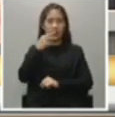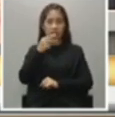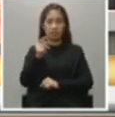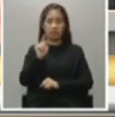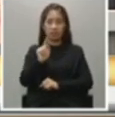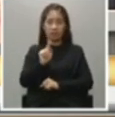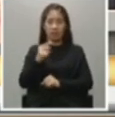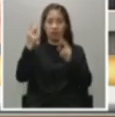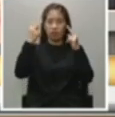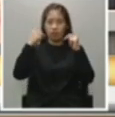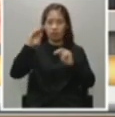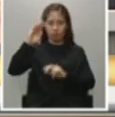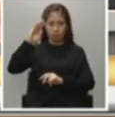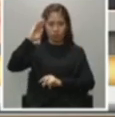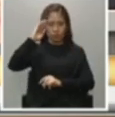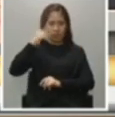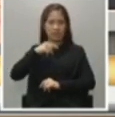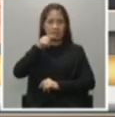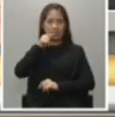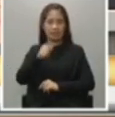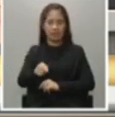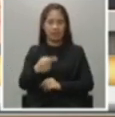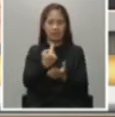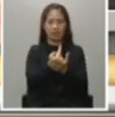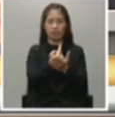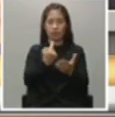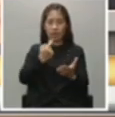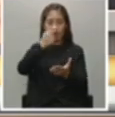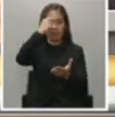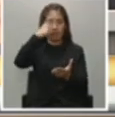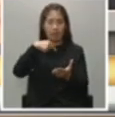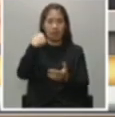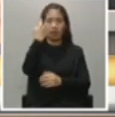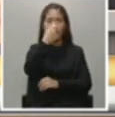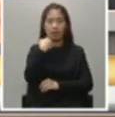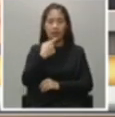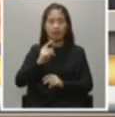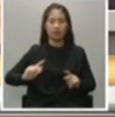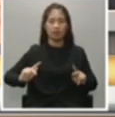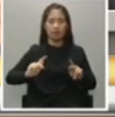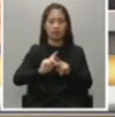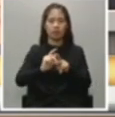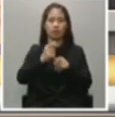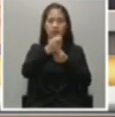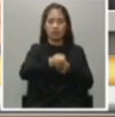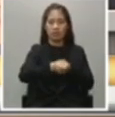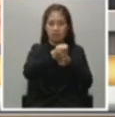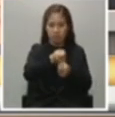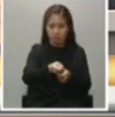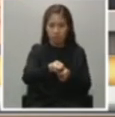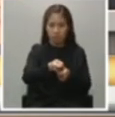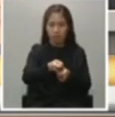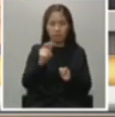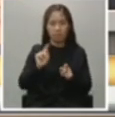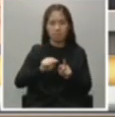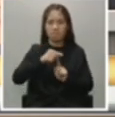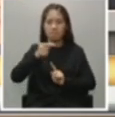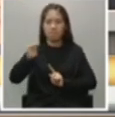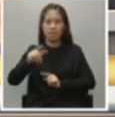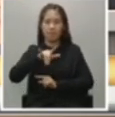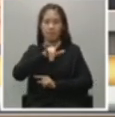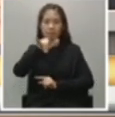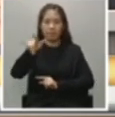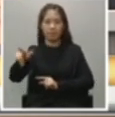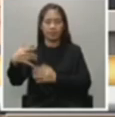ทธ์จันทร์โอชาได้สั่งการให้ผู้แทนไทยนำโดยกระทรวงเกษตรและสหกรณ์เดินทางด่วนไปสหรัฐอเมริกาเมื่อปล